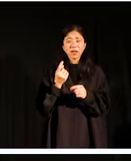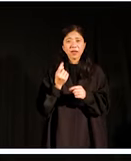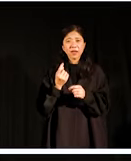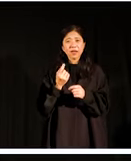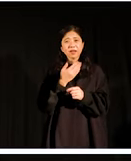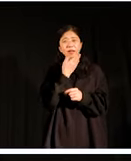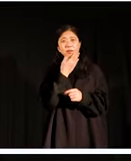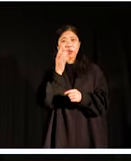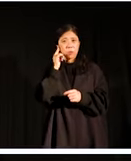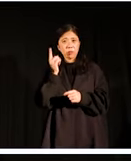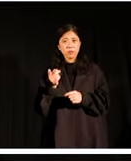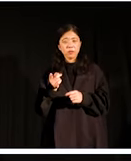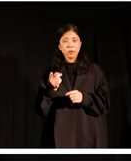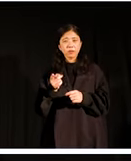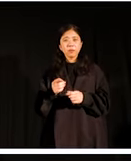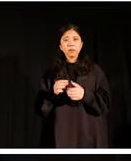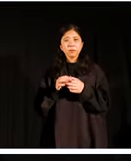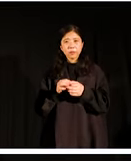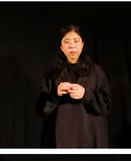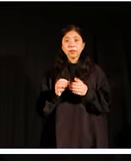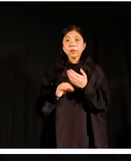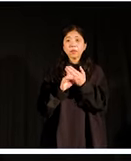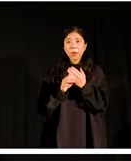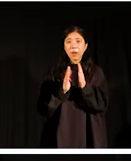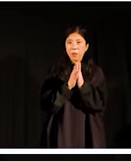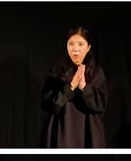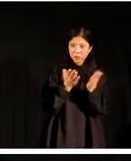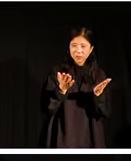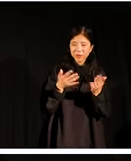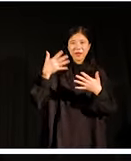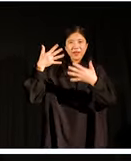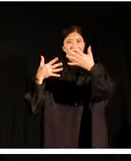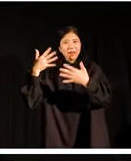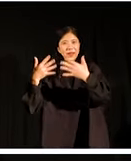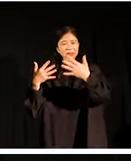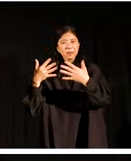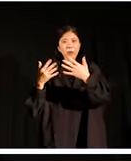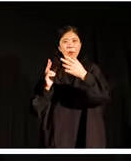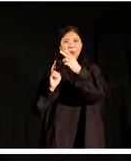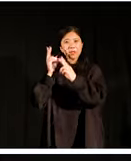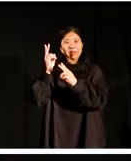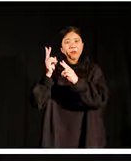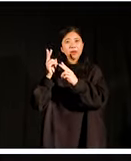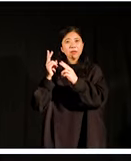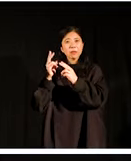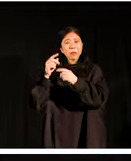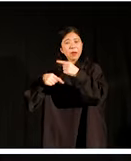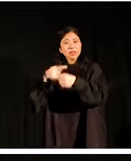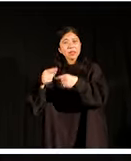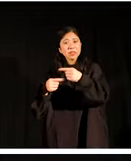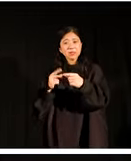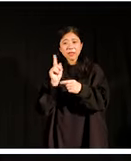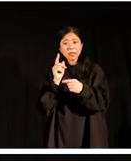あのまいろんな本の話とか映画の話とか沖縄のニュースの話とかいろんなきっかけを作ってどうにかこう